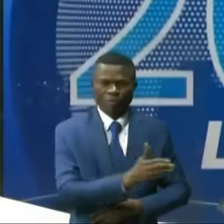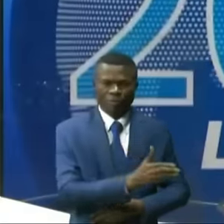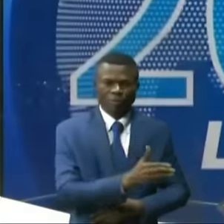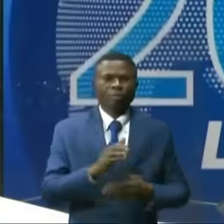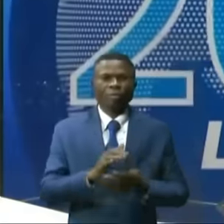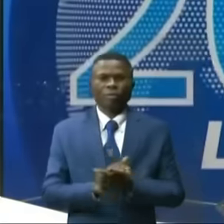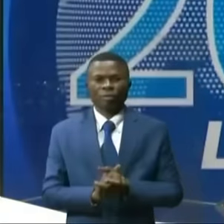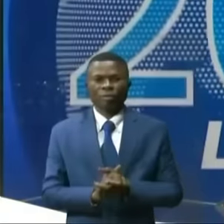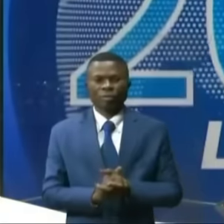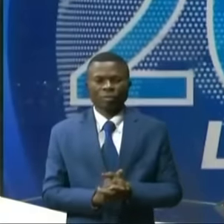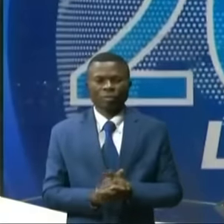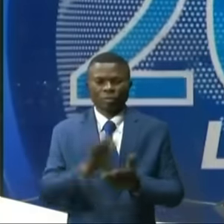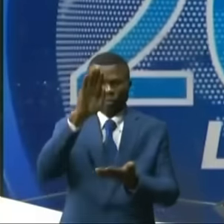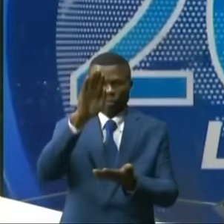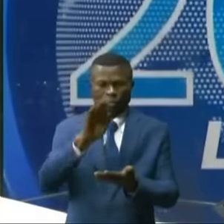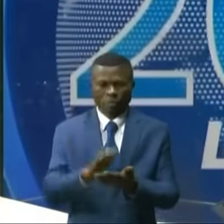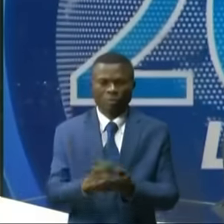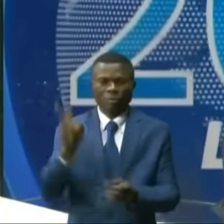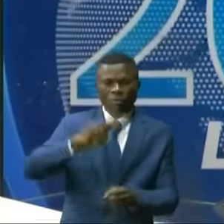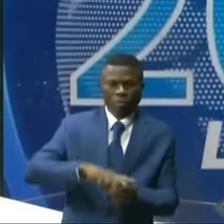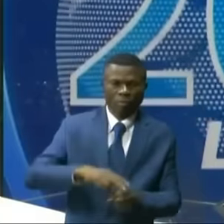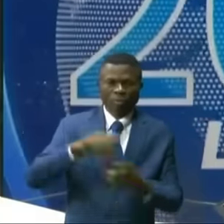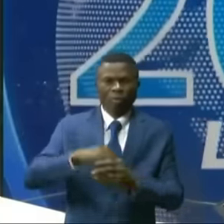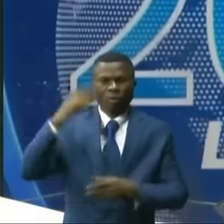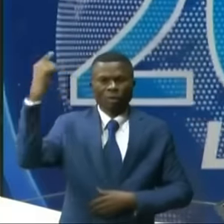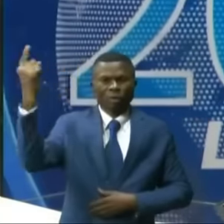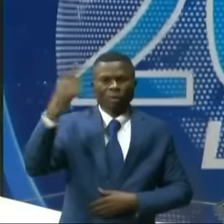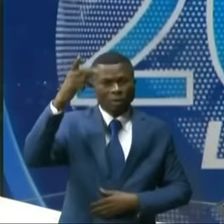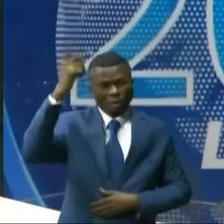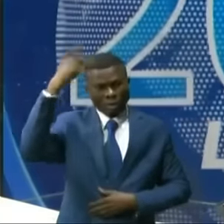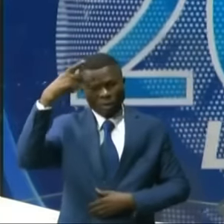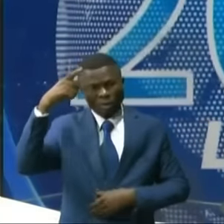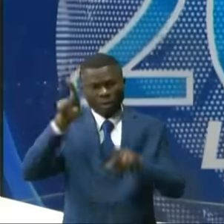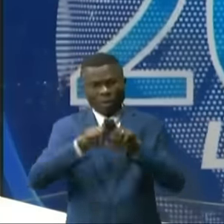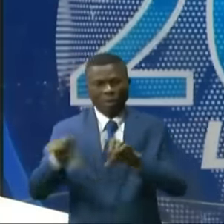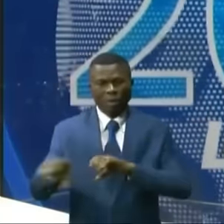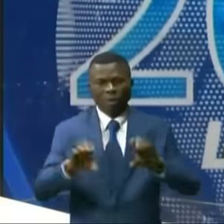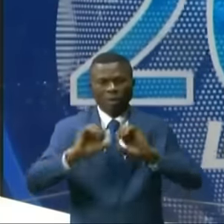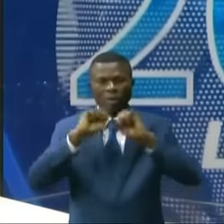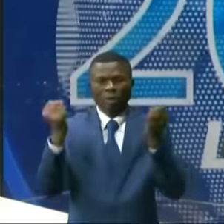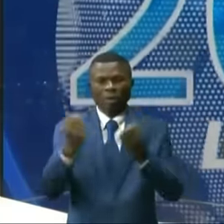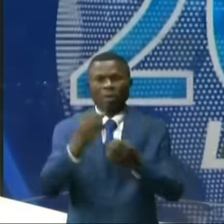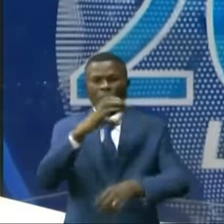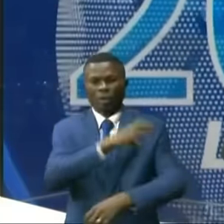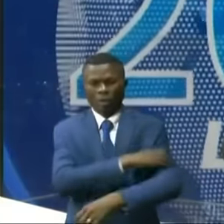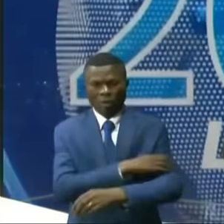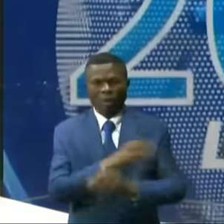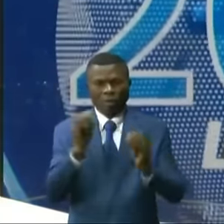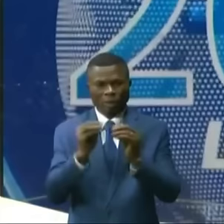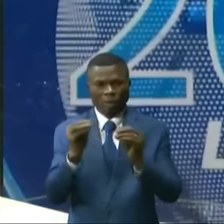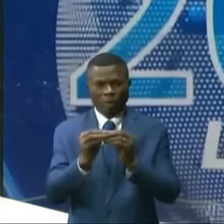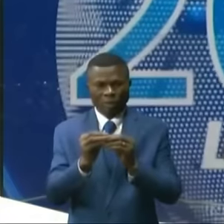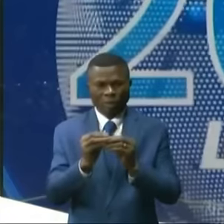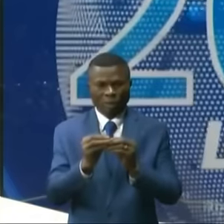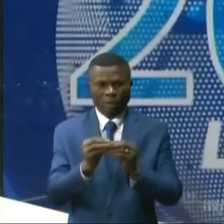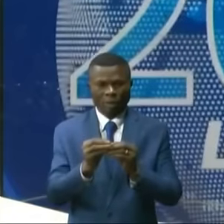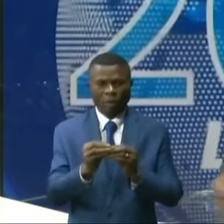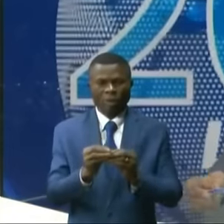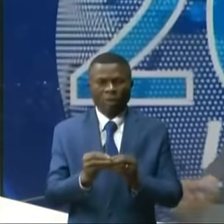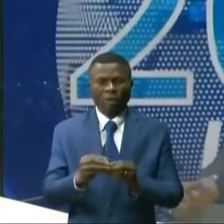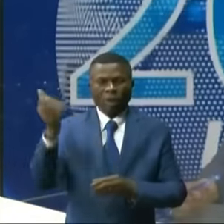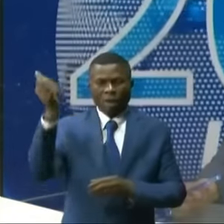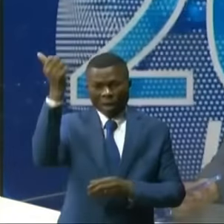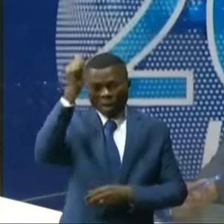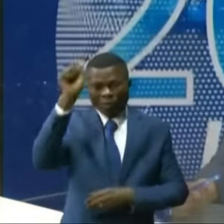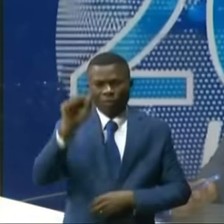formation réduction de la violence dans le monde politique et acteurs de la société civile se sont réunis à kazulu Natal en Afrique du